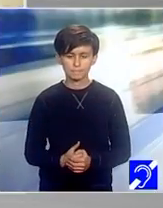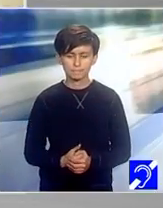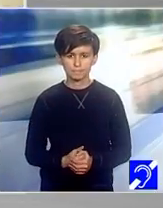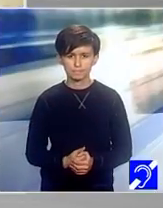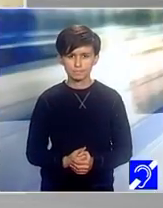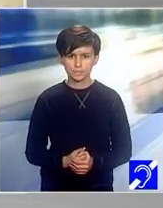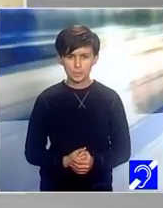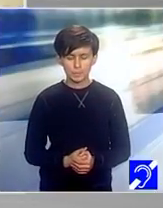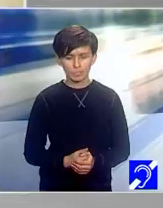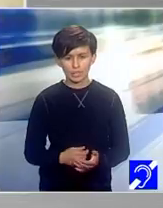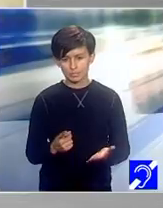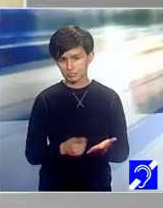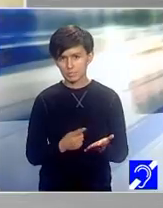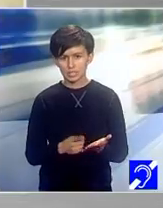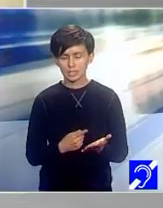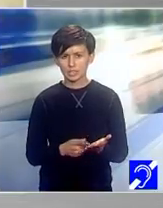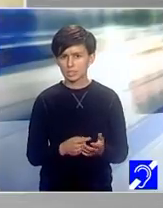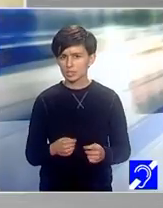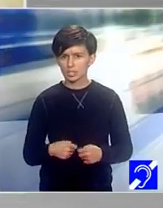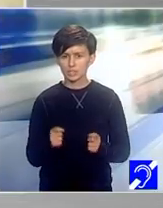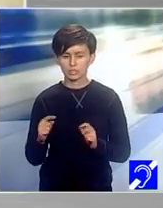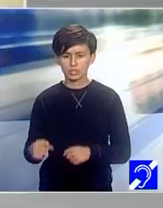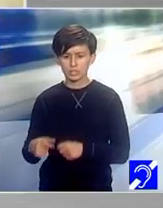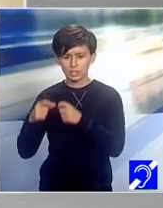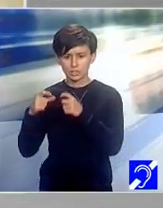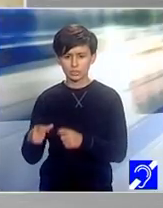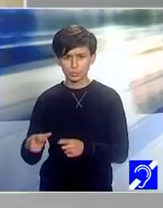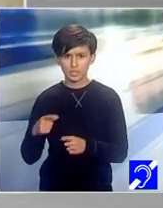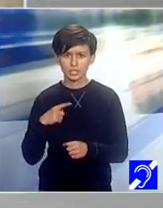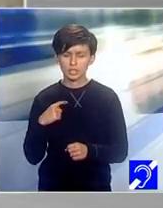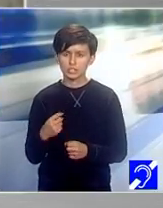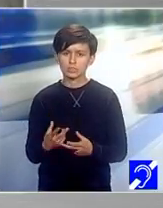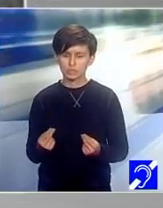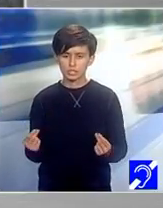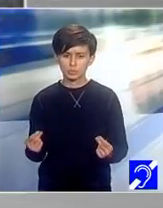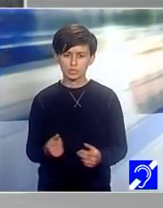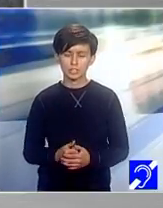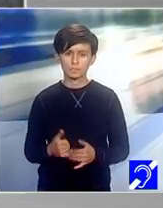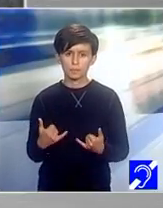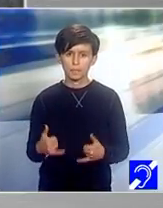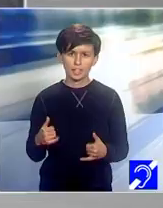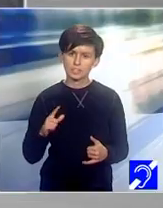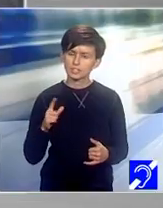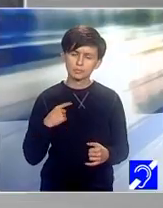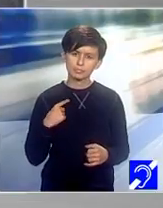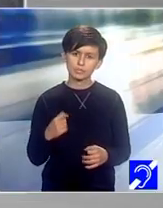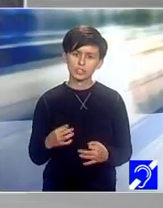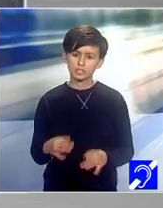În literatură, ca în toate celelalte domenii, sunt mode. Astăzi nu e tocmai moda Coșbuc.